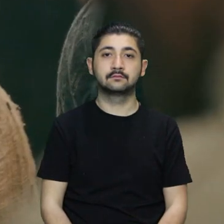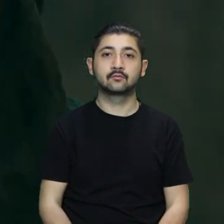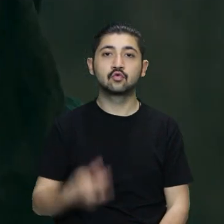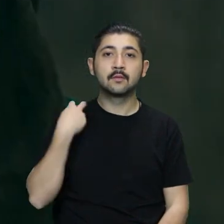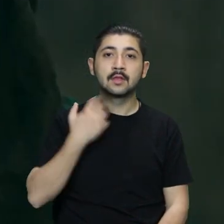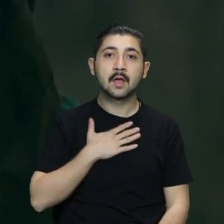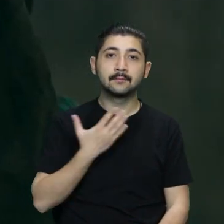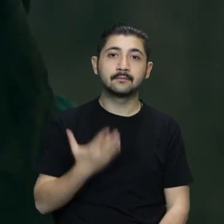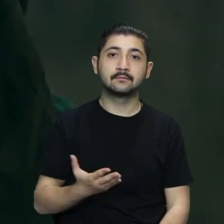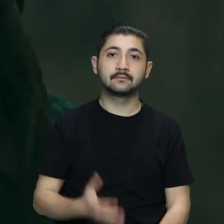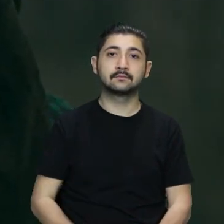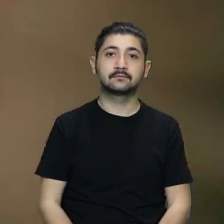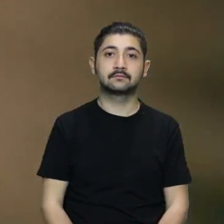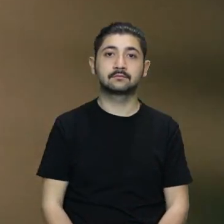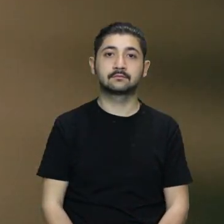Kumandanım.